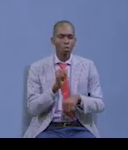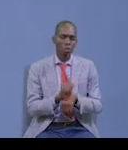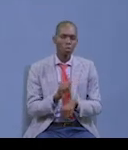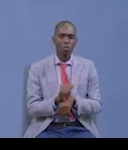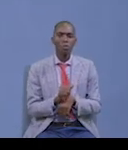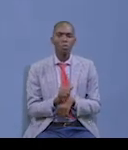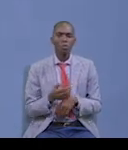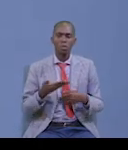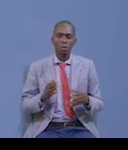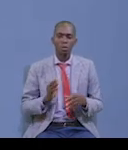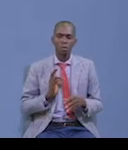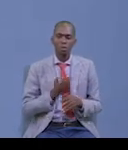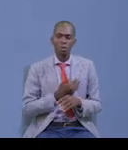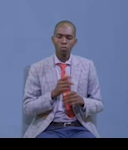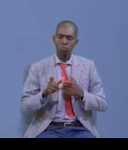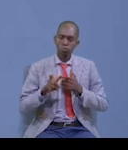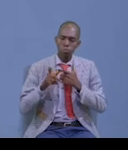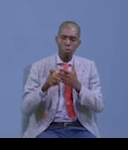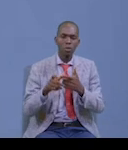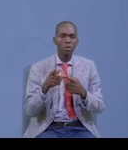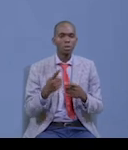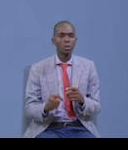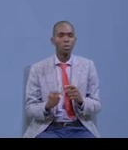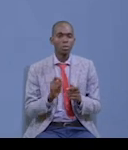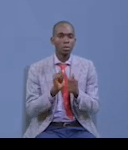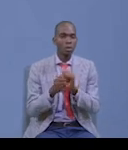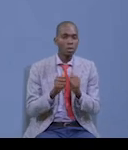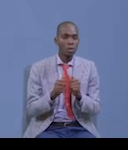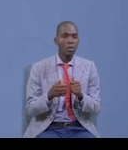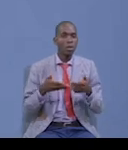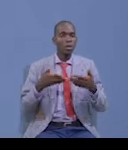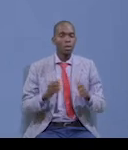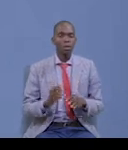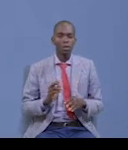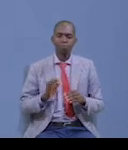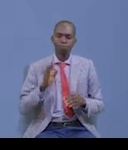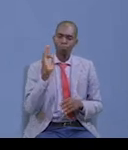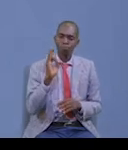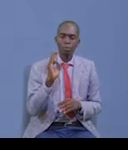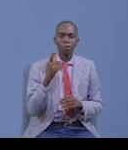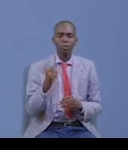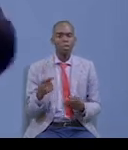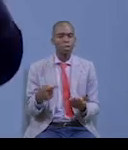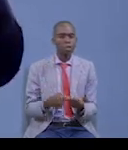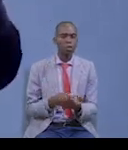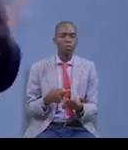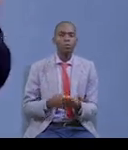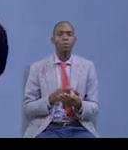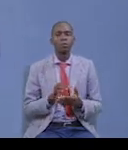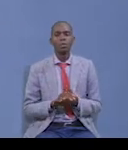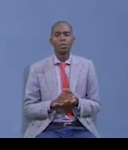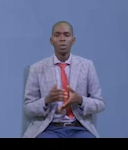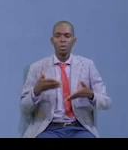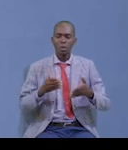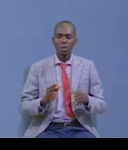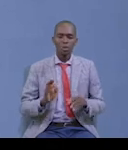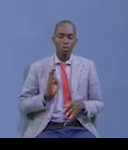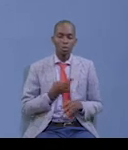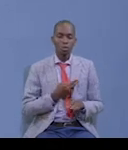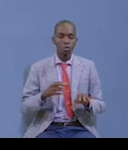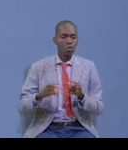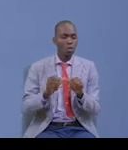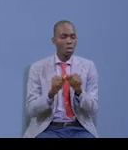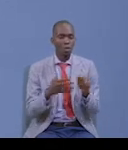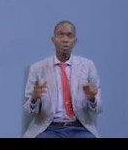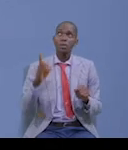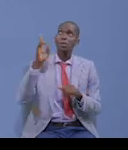Let's run the race. మనం పరుగు పందెంలో ముందుకు వెళ్దాం. Let's preach the gospel. మనం సువర్తమానాన్ని ప్రకటిద్దాం. Let's do everything we're called